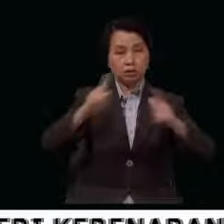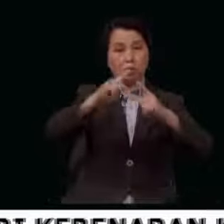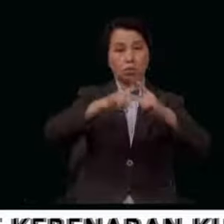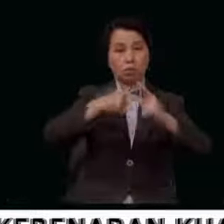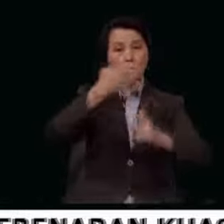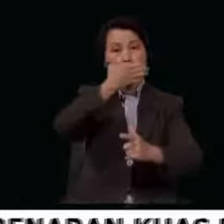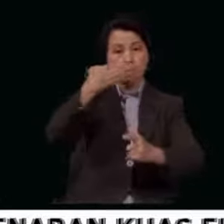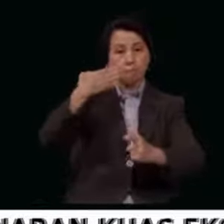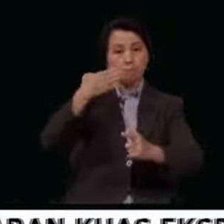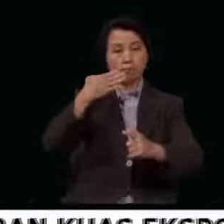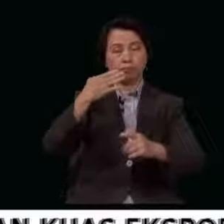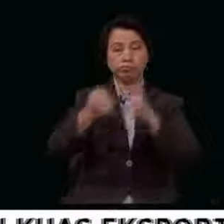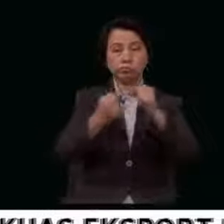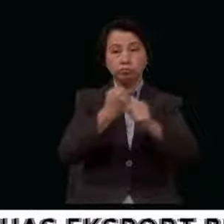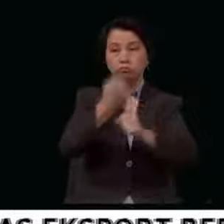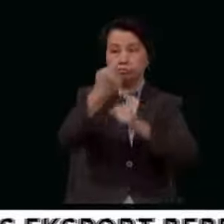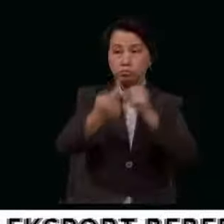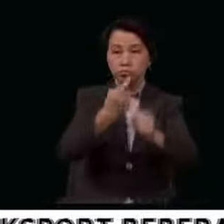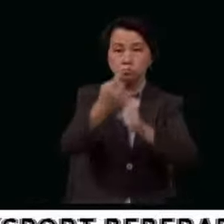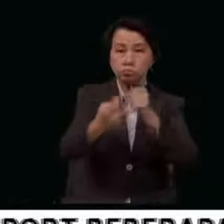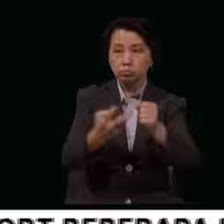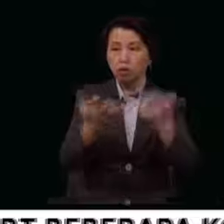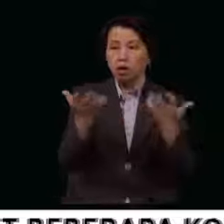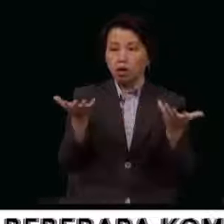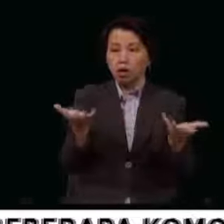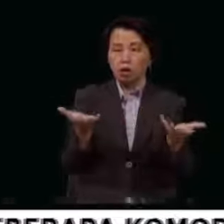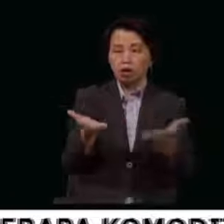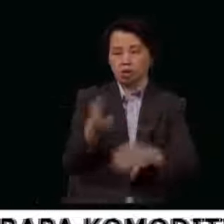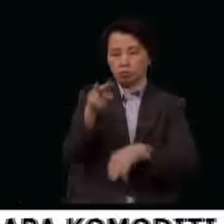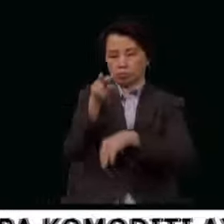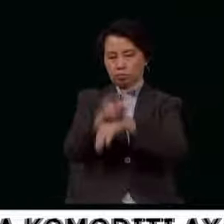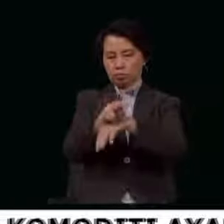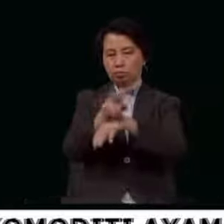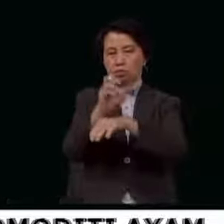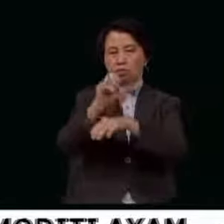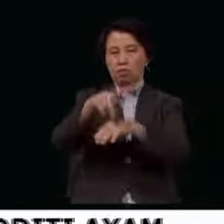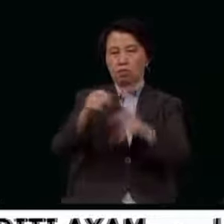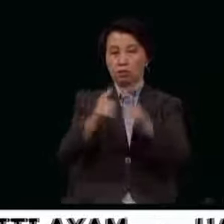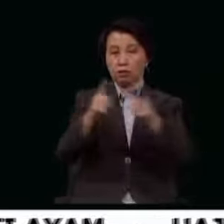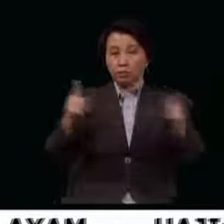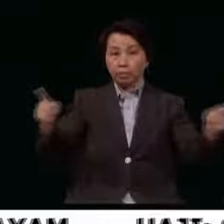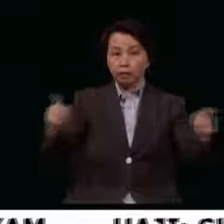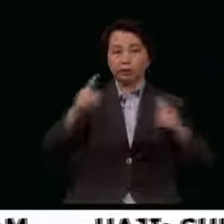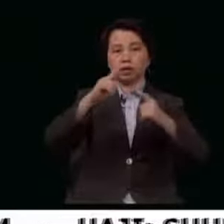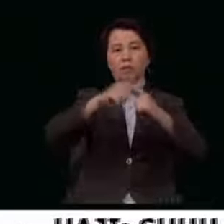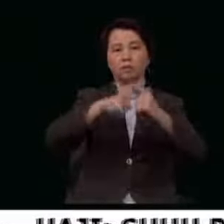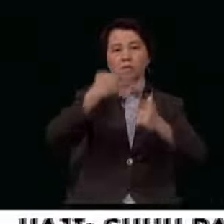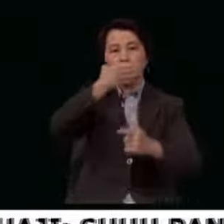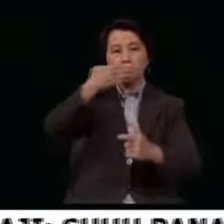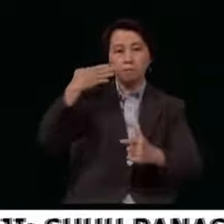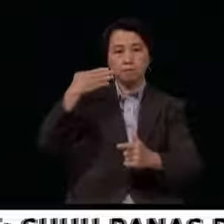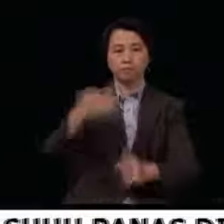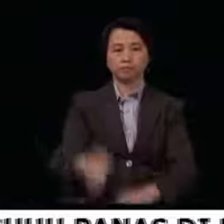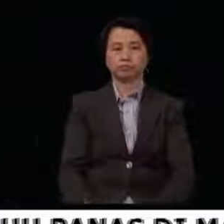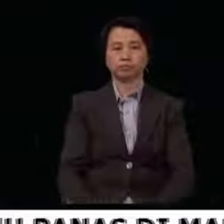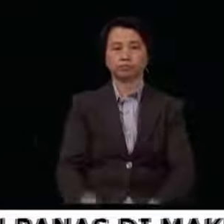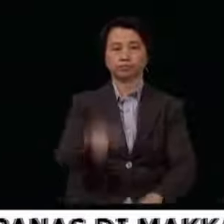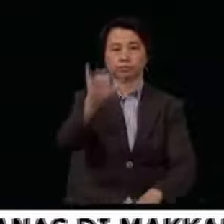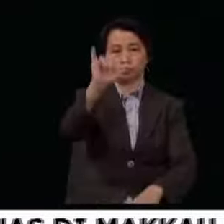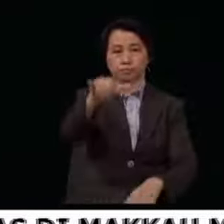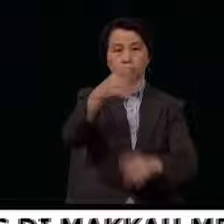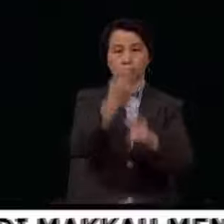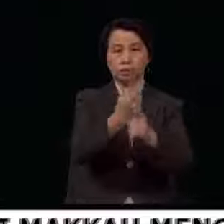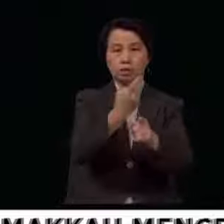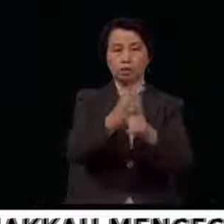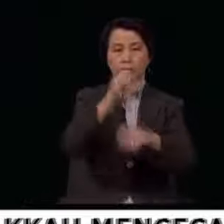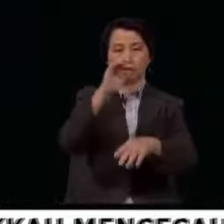tujuannya untuk kita dan memastikan bakalan barangan kepulauan setiasa ada di pasaran